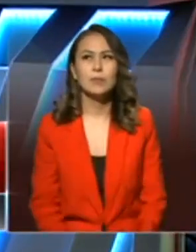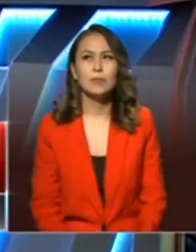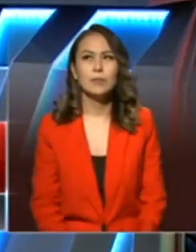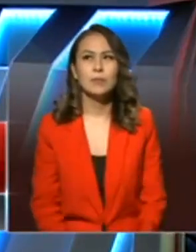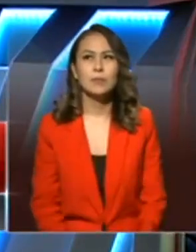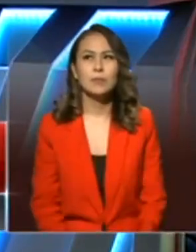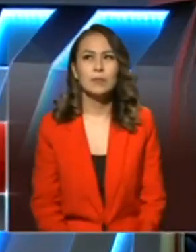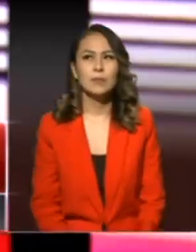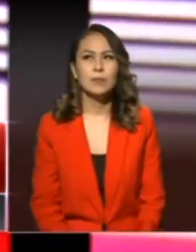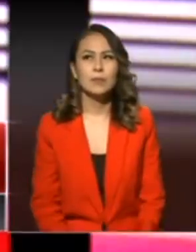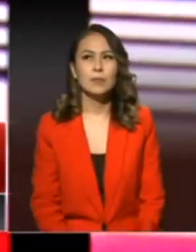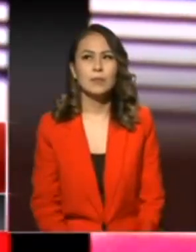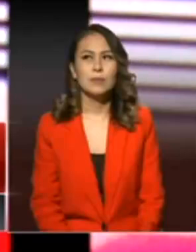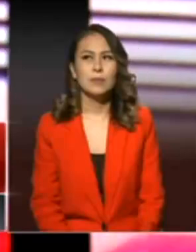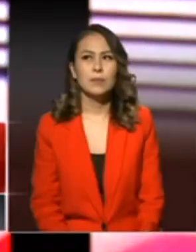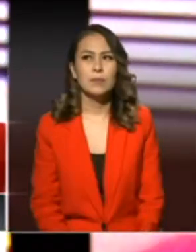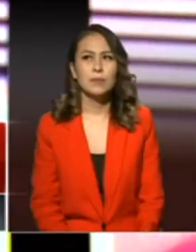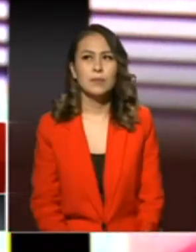барам.